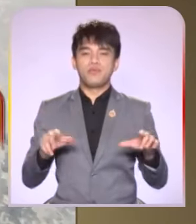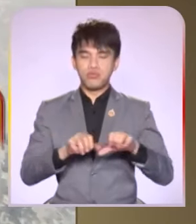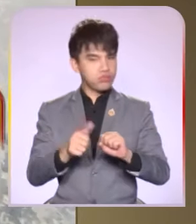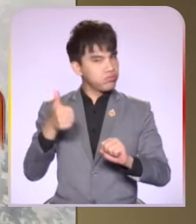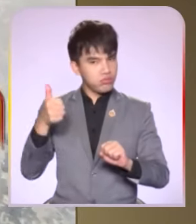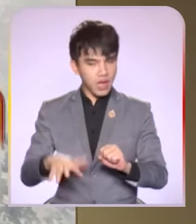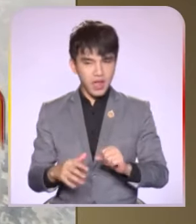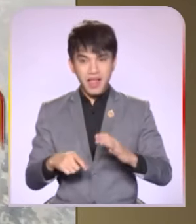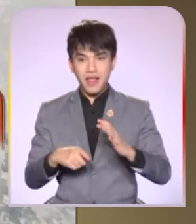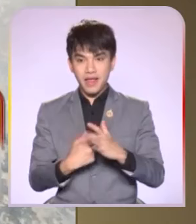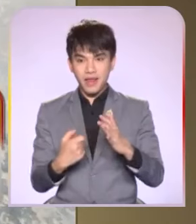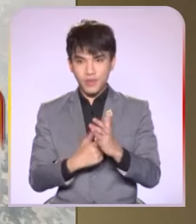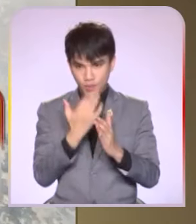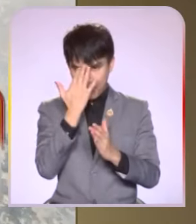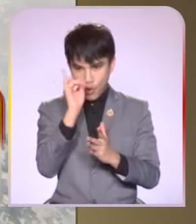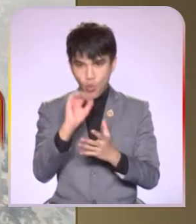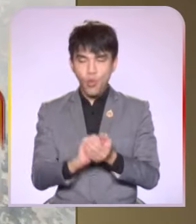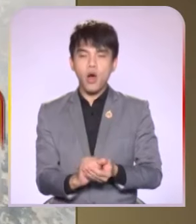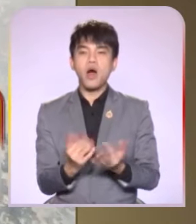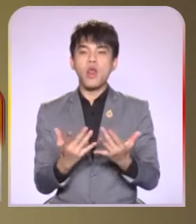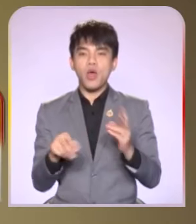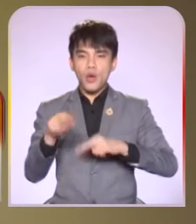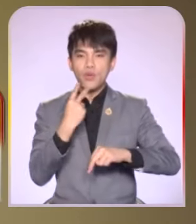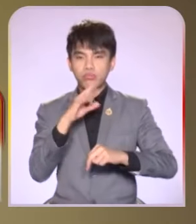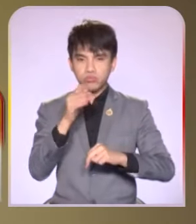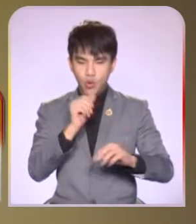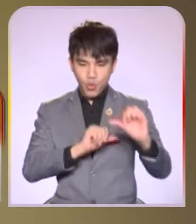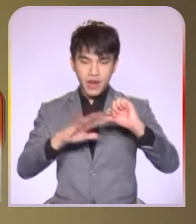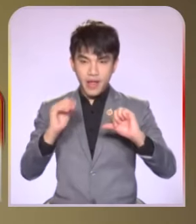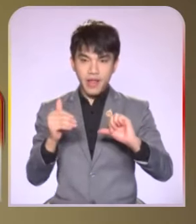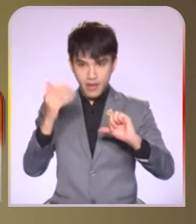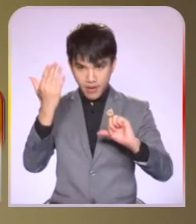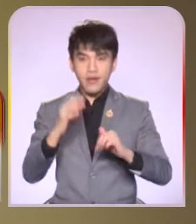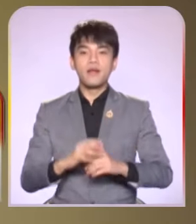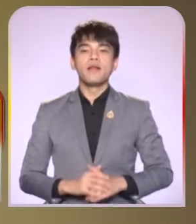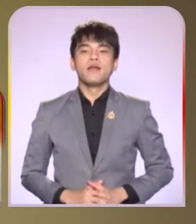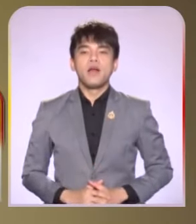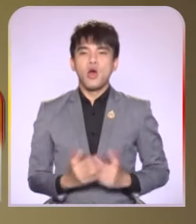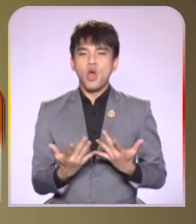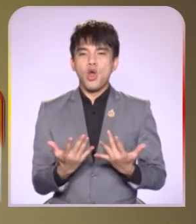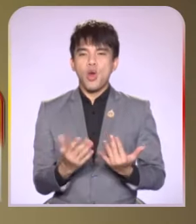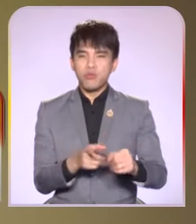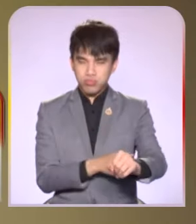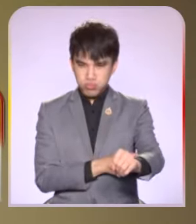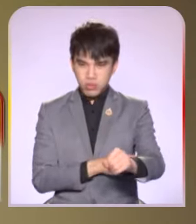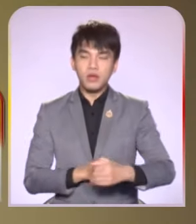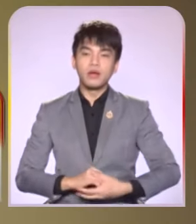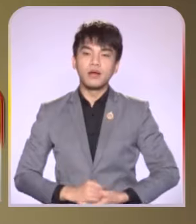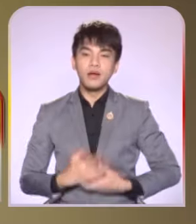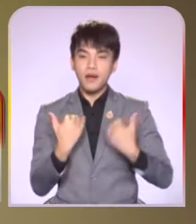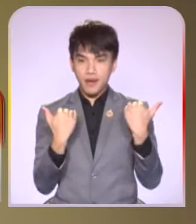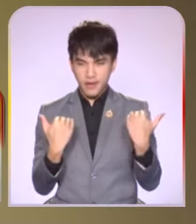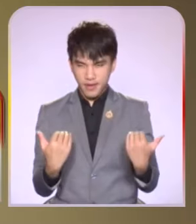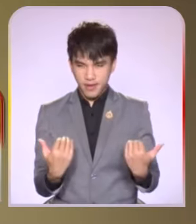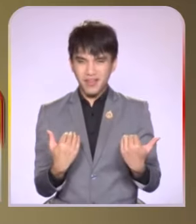ตัวได้ให้เหตุผลว่าต้องรอผลตรวจจากนิติวิทยาศาสตร์ก่อนแล้วมันต้องรอคิวอีกหลายวันค่ะทำให้ตัว